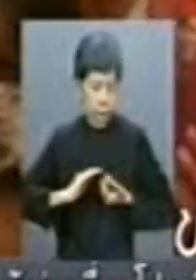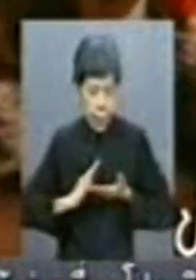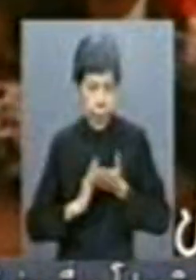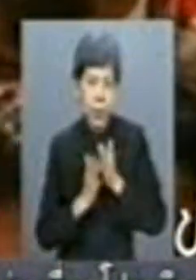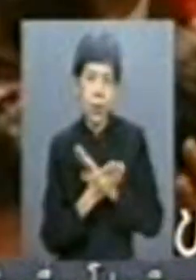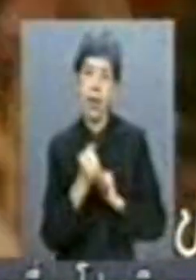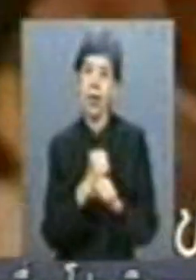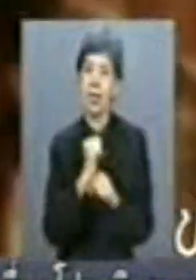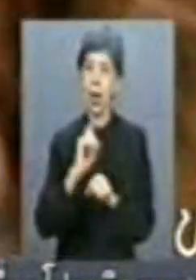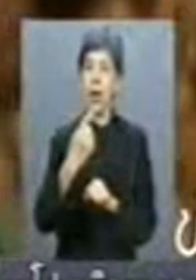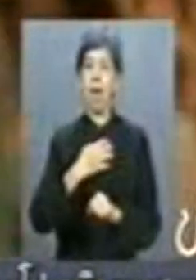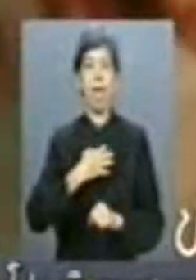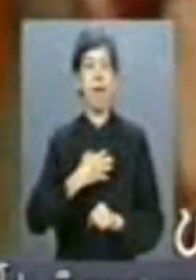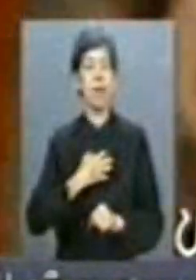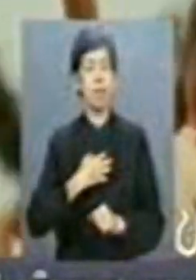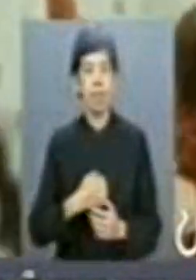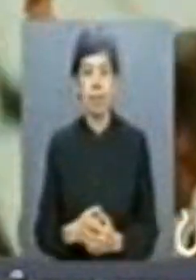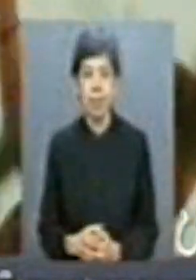ใจเรียกร้องอย่างแท้จริง